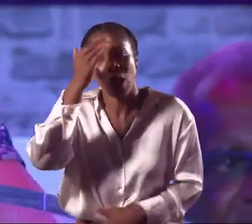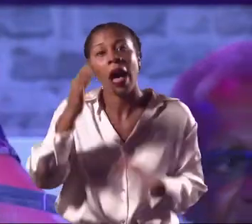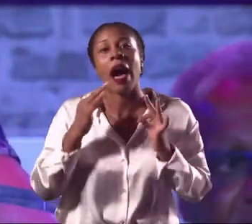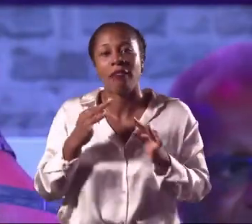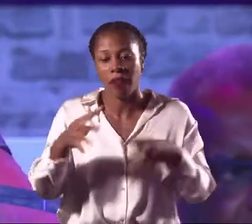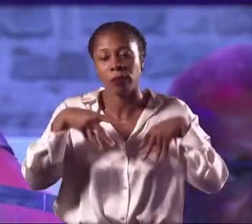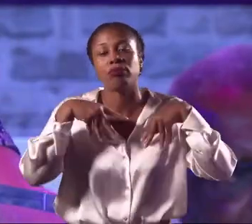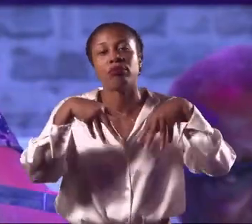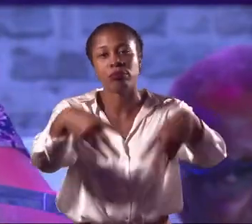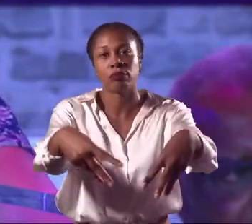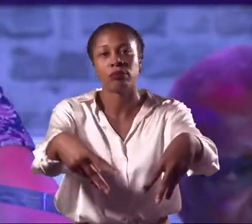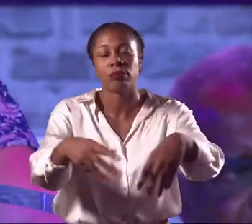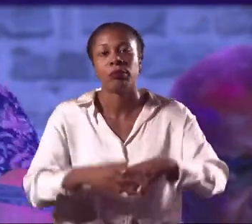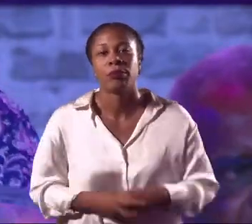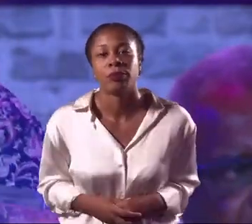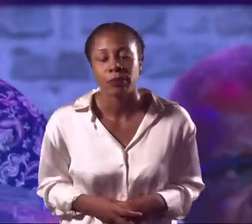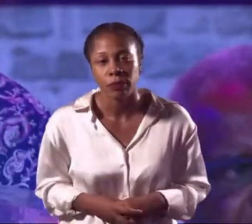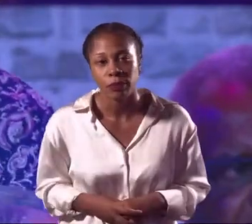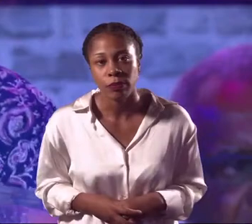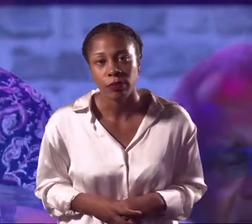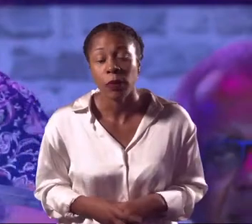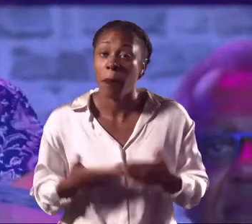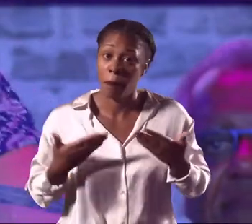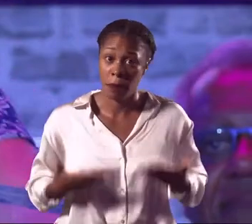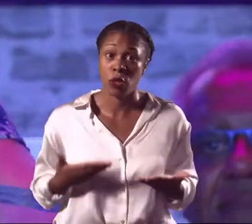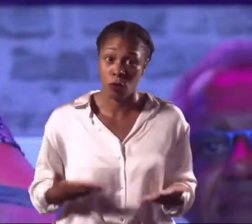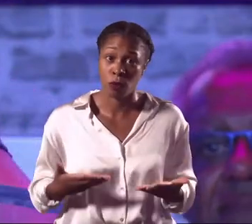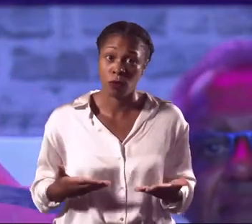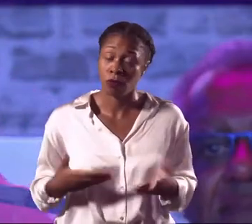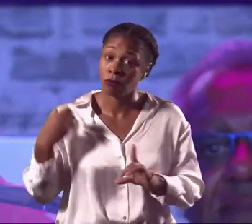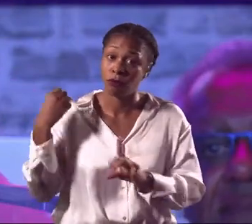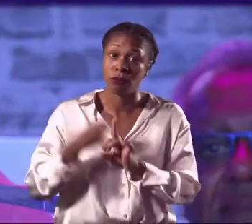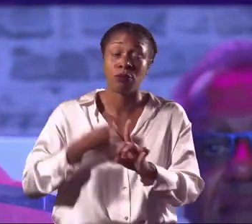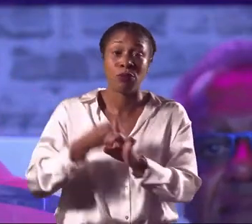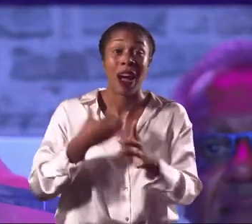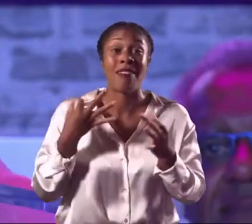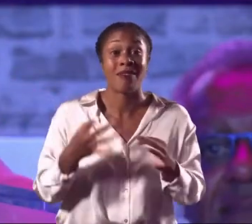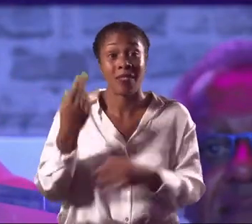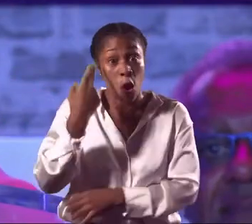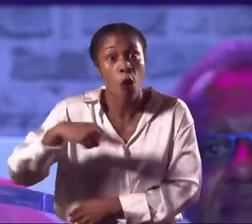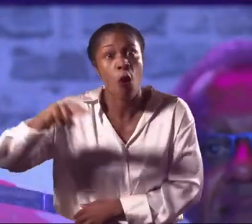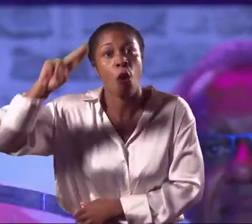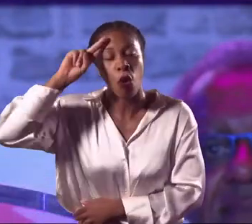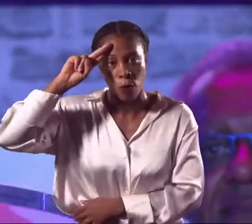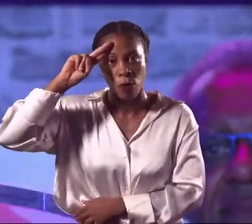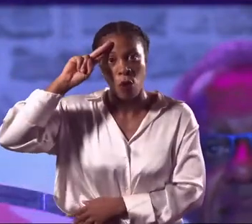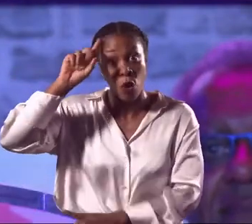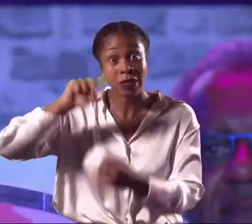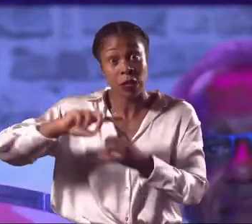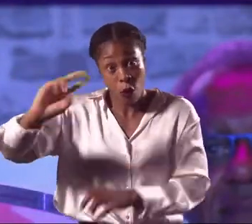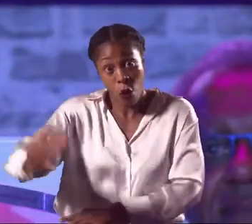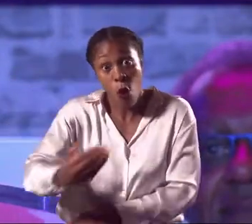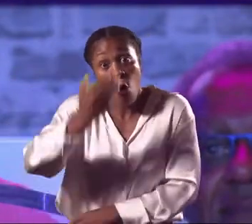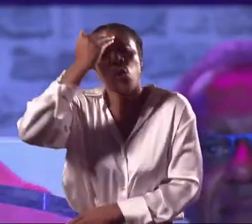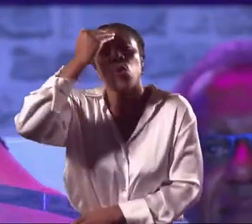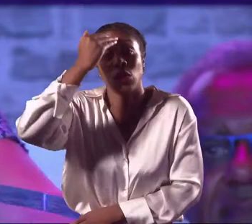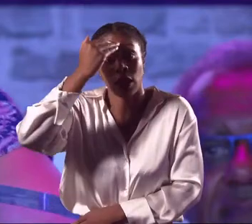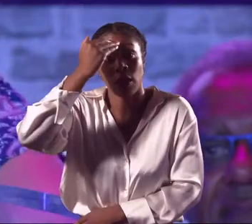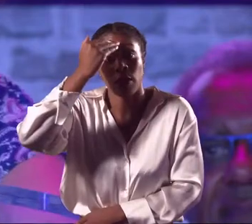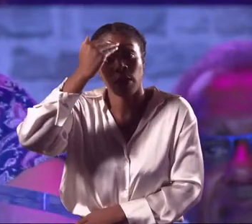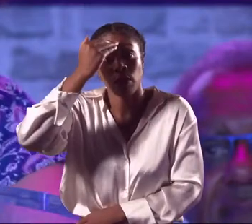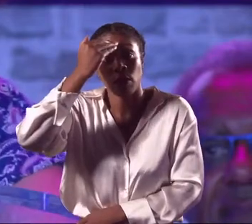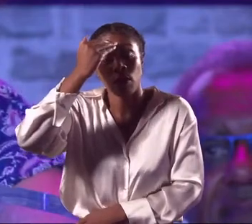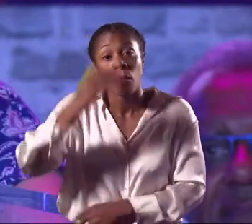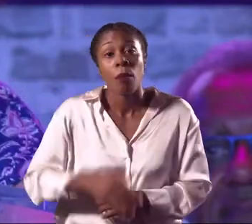empoisonnement généralisé. Et maintenant, nous nous battons au niveau européen pour la reconnaissance de ce qui devrait